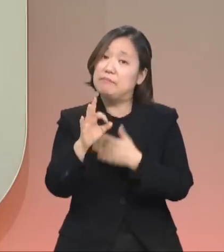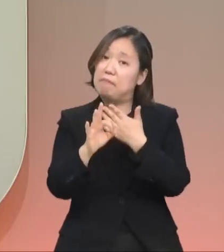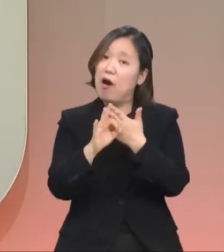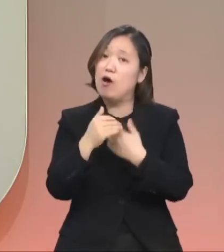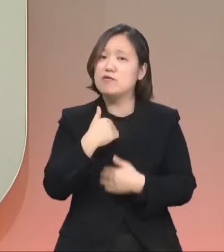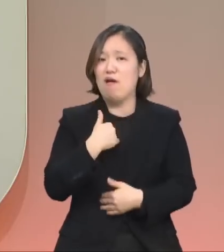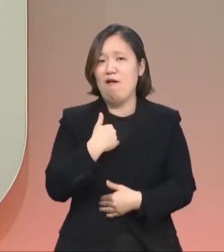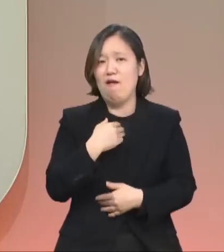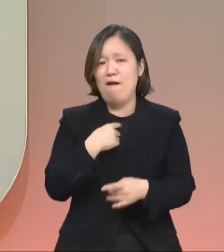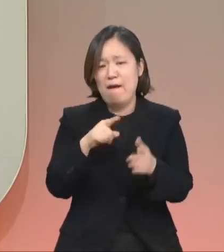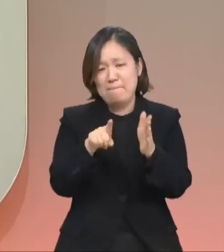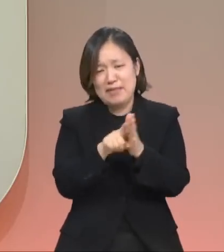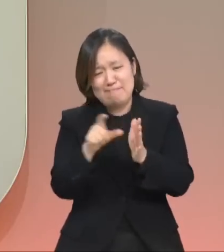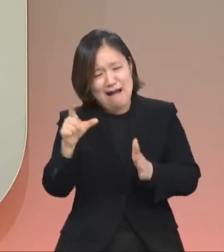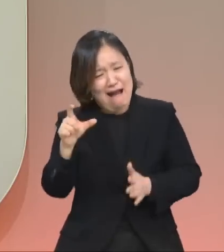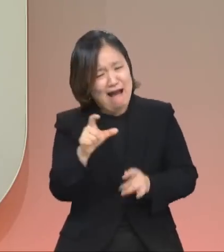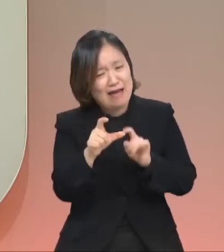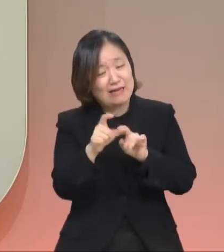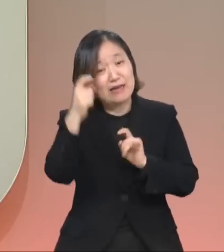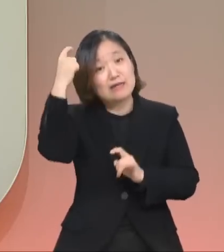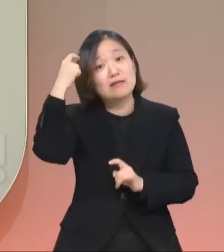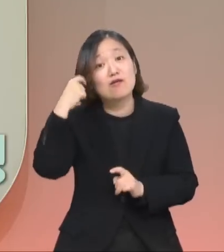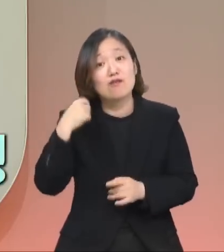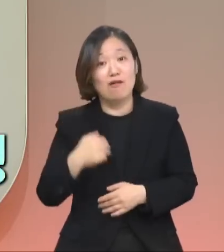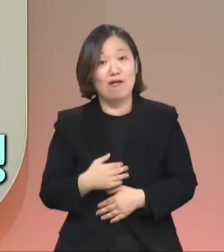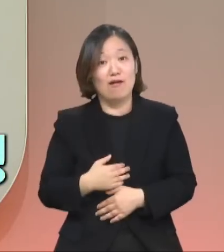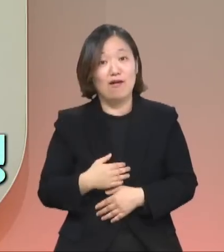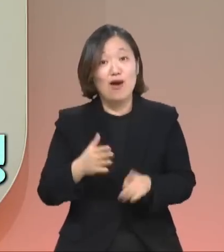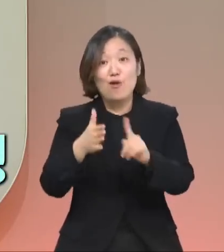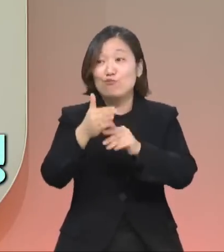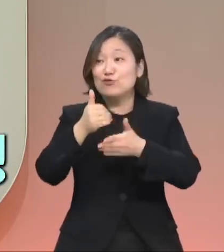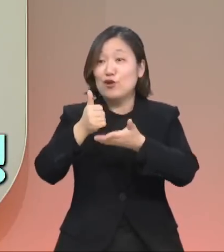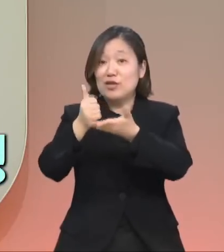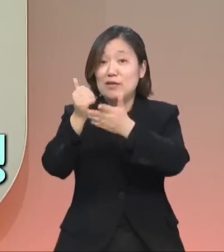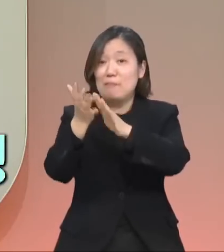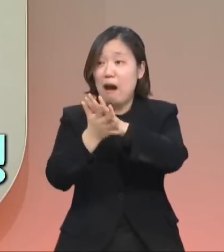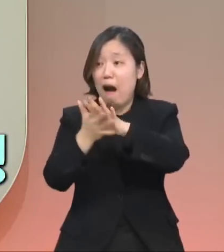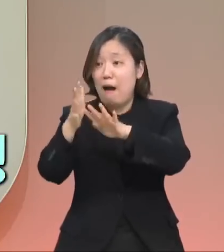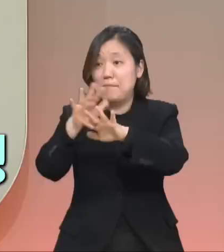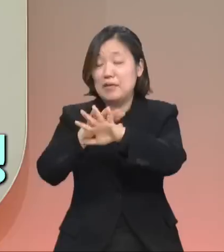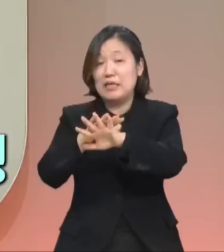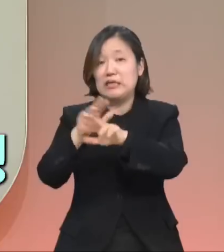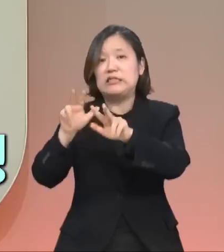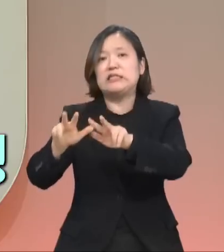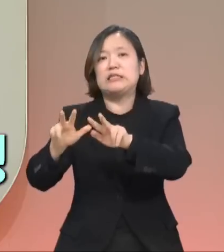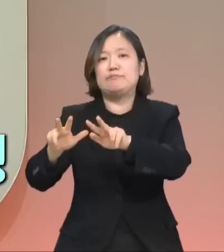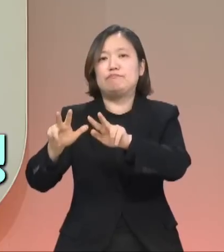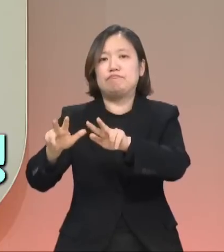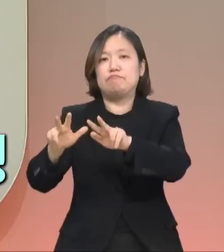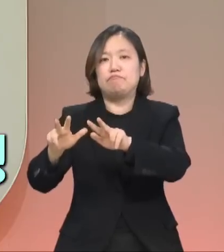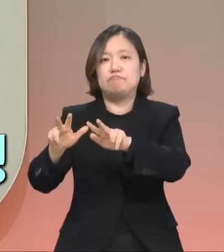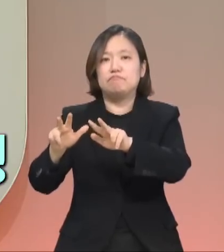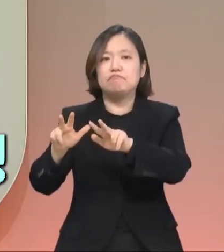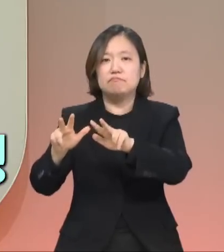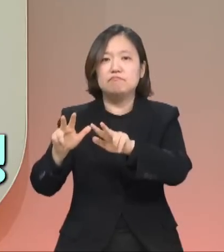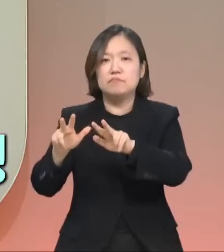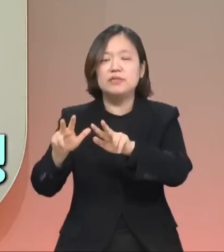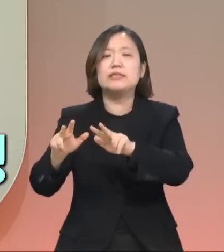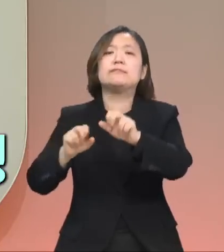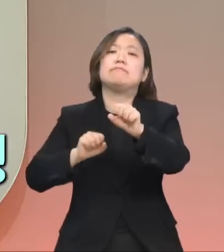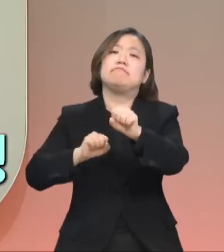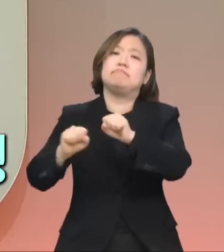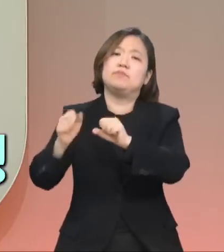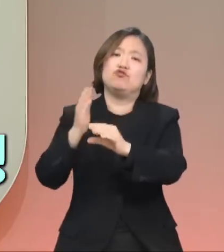심심이나요 아 불보살님의 가피는 지금이 순간에도 펼쳐지고 있는 현재 진행형이구나라는